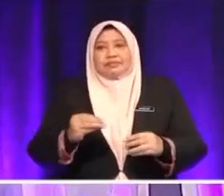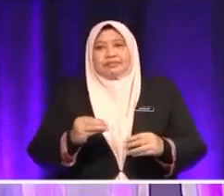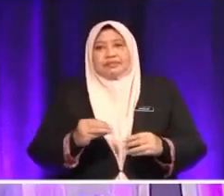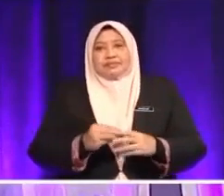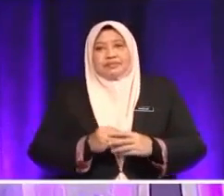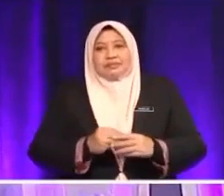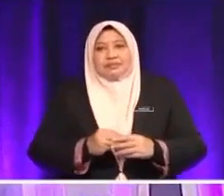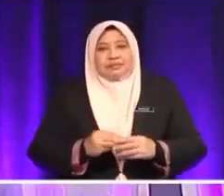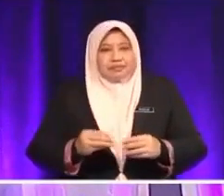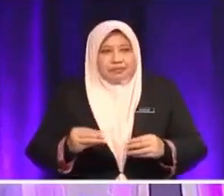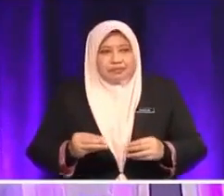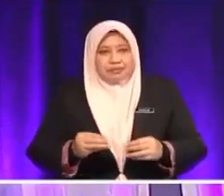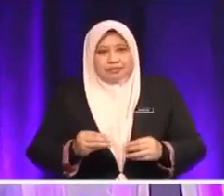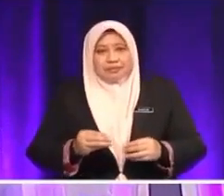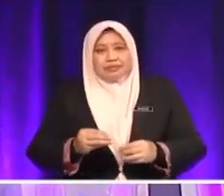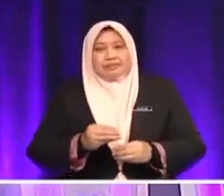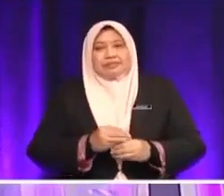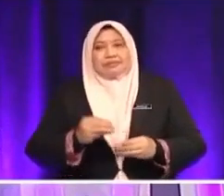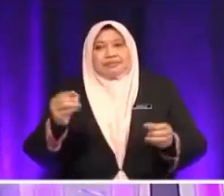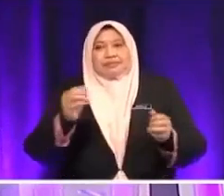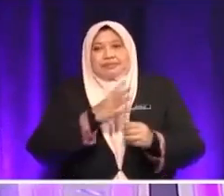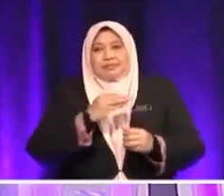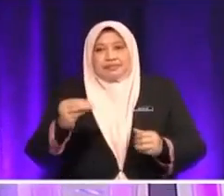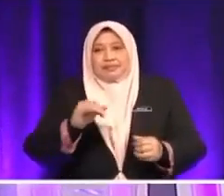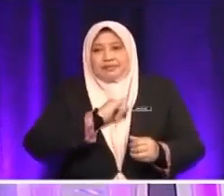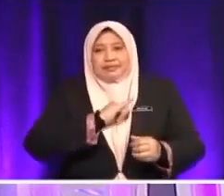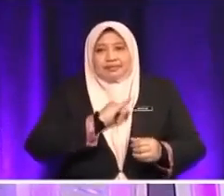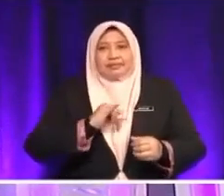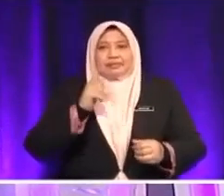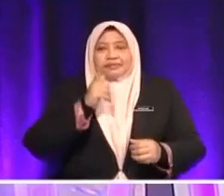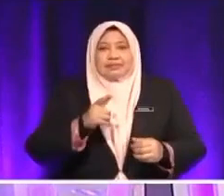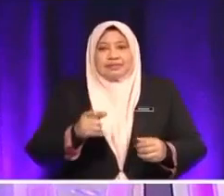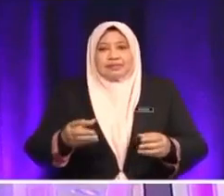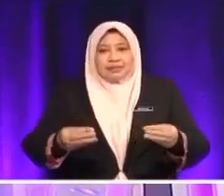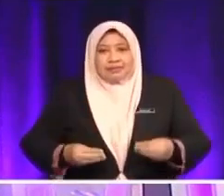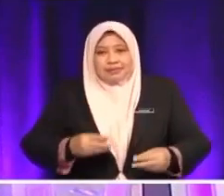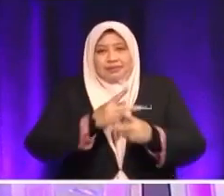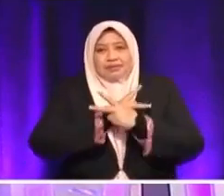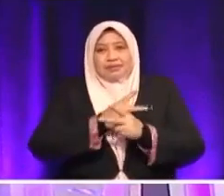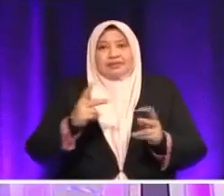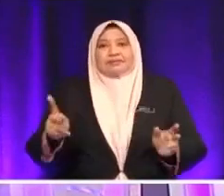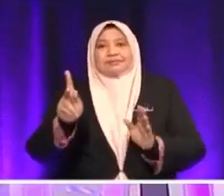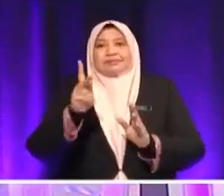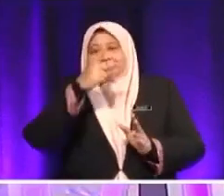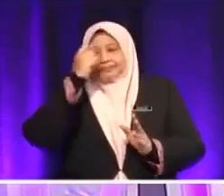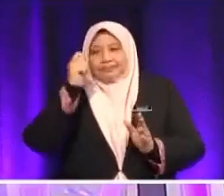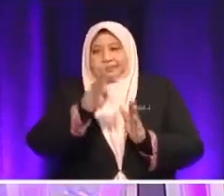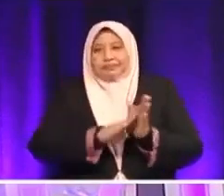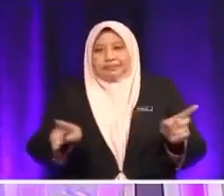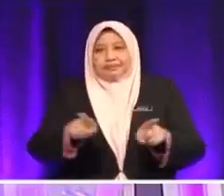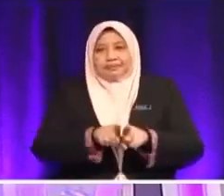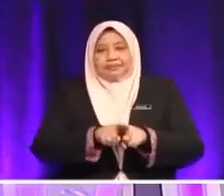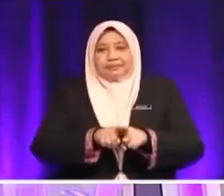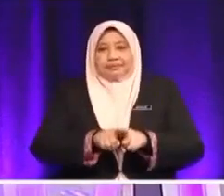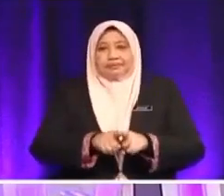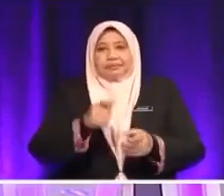cewek gua ini dan juga cegu sasline Terima kasih banyak bersama kita sebagai juru bahasa isyarat